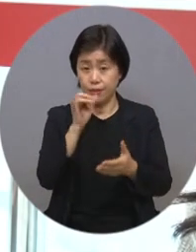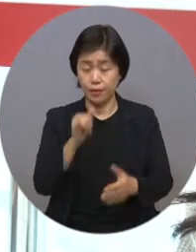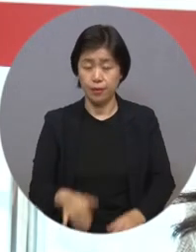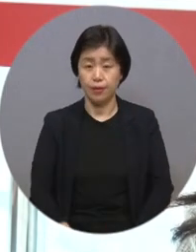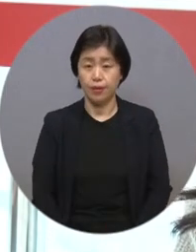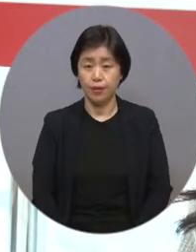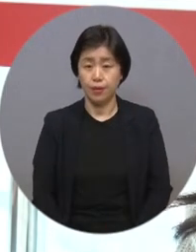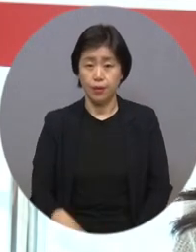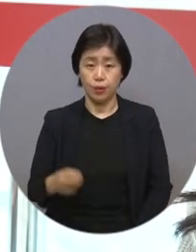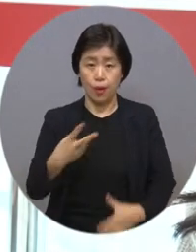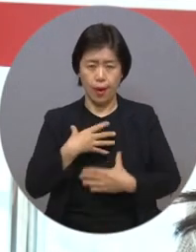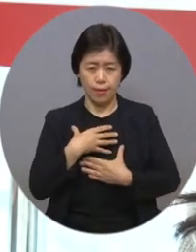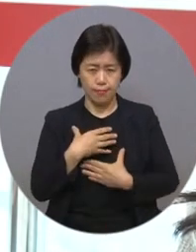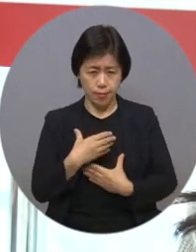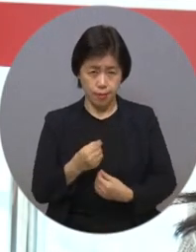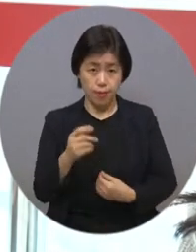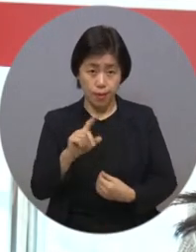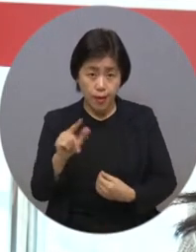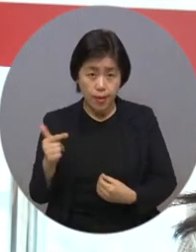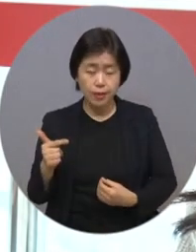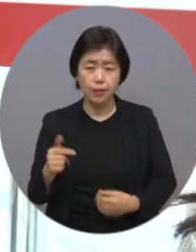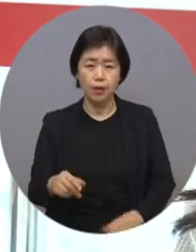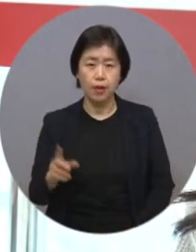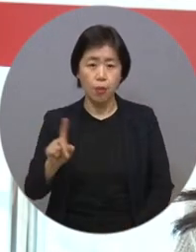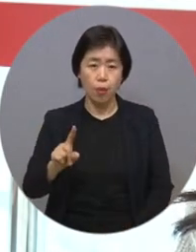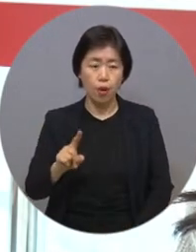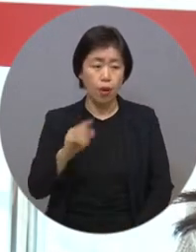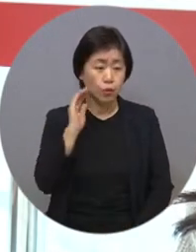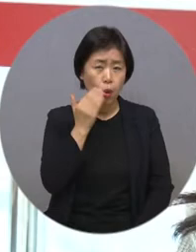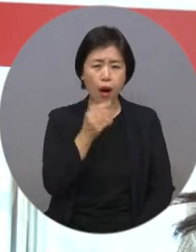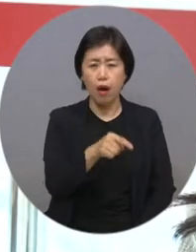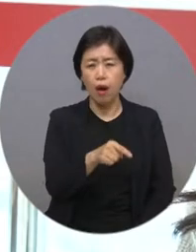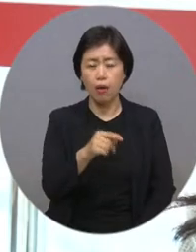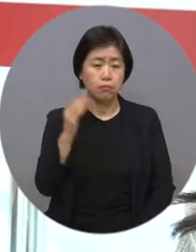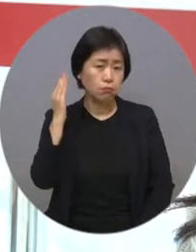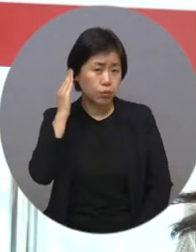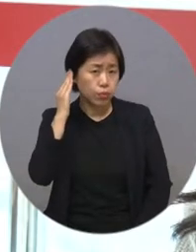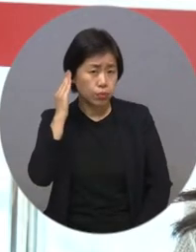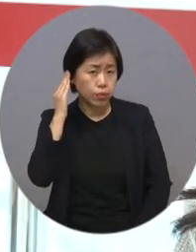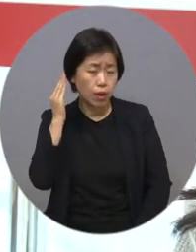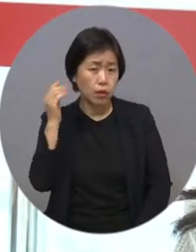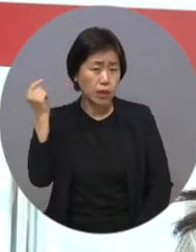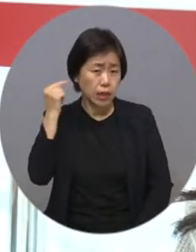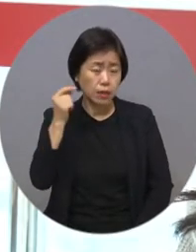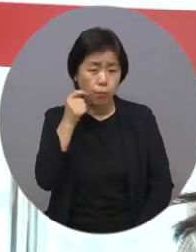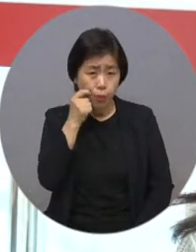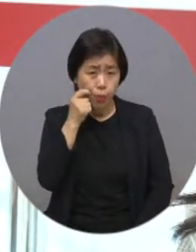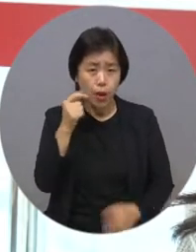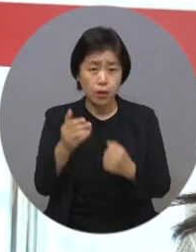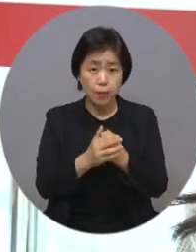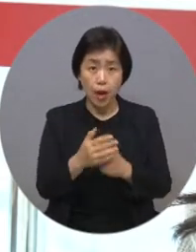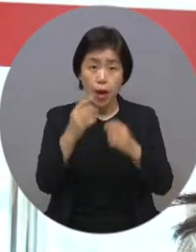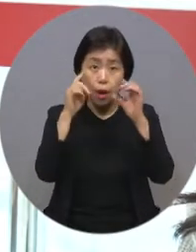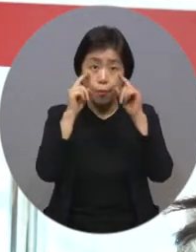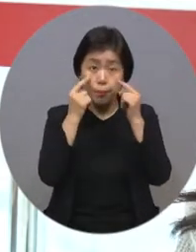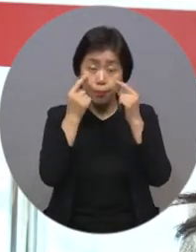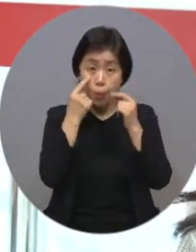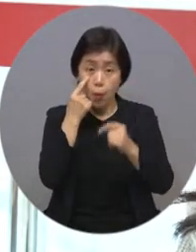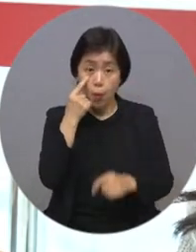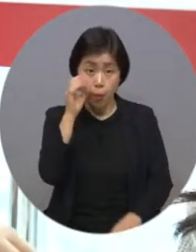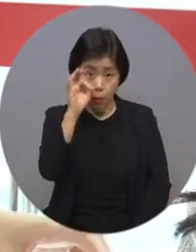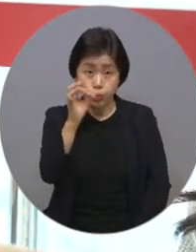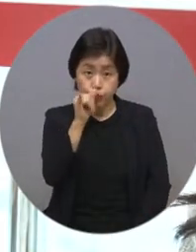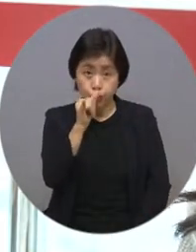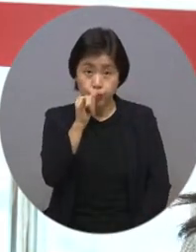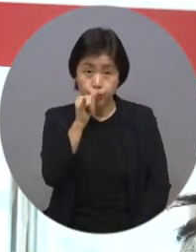가지 뭐 안전적인 부분들, 예를 들어서 청각장애 사원들은 못 들으니까 이제 시각적으로 예를 들어서 뭐 지게차가 지나갈